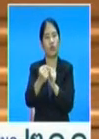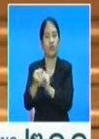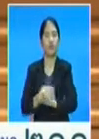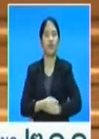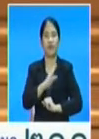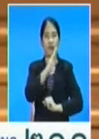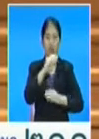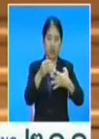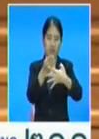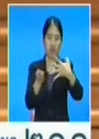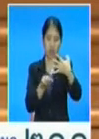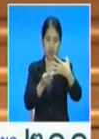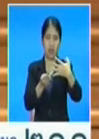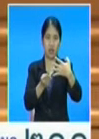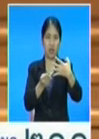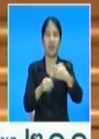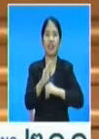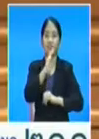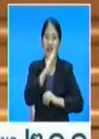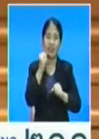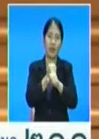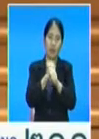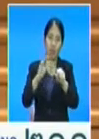แล้วกรุงเทพมหานครของเร